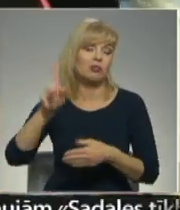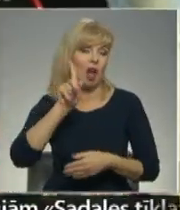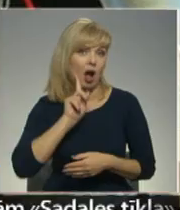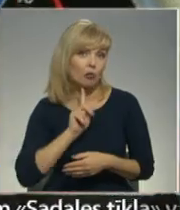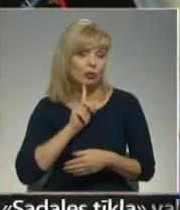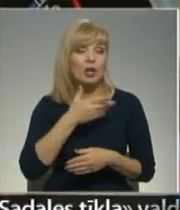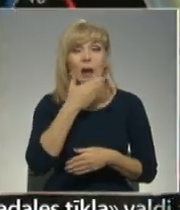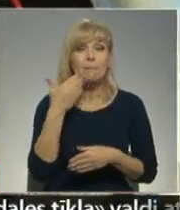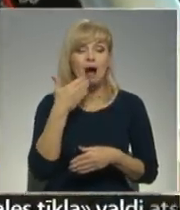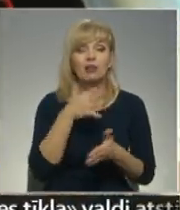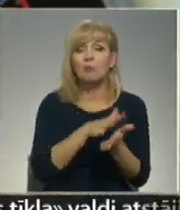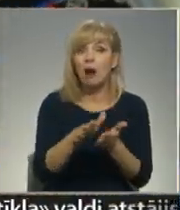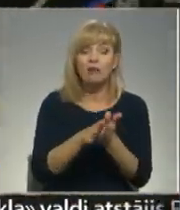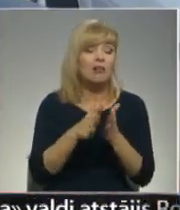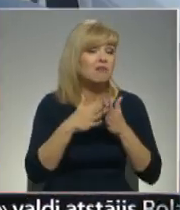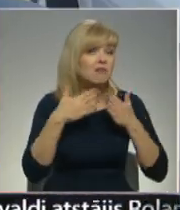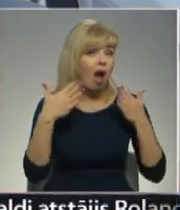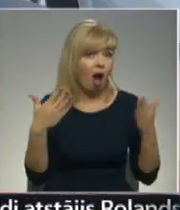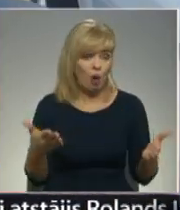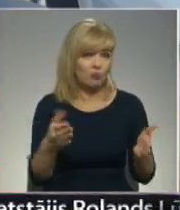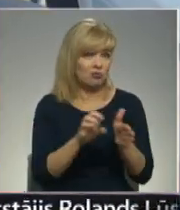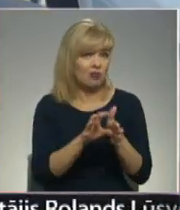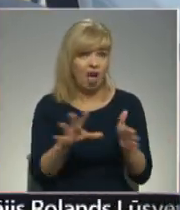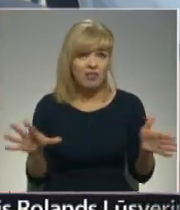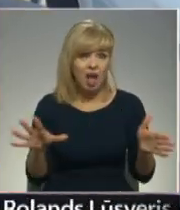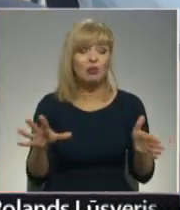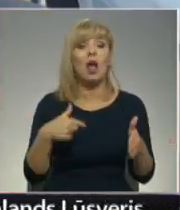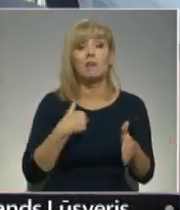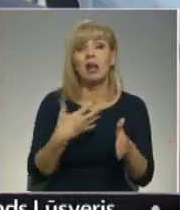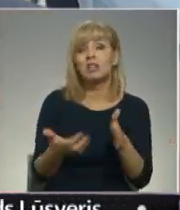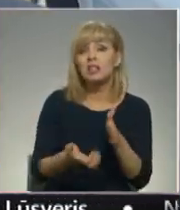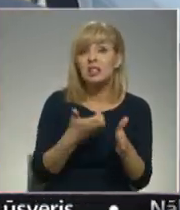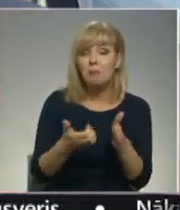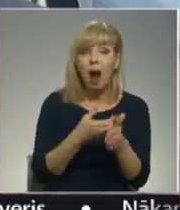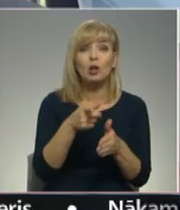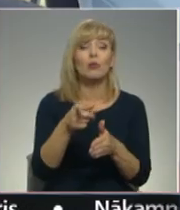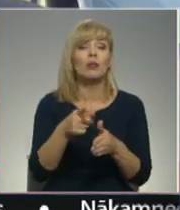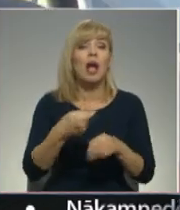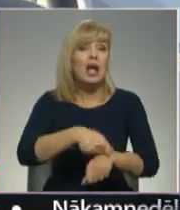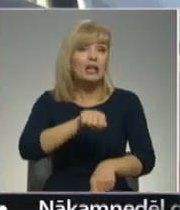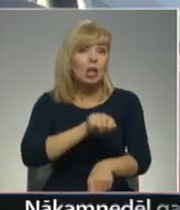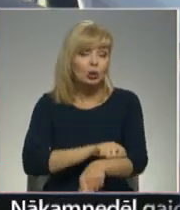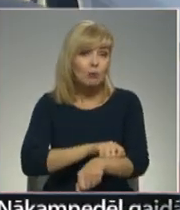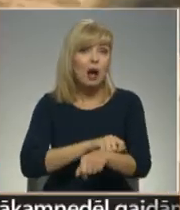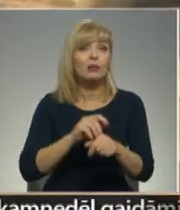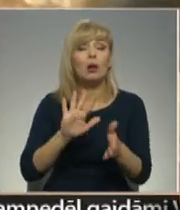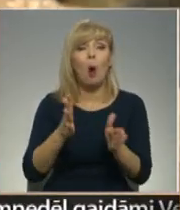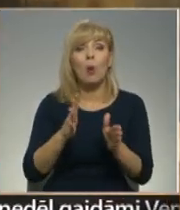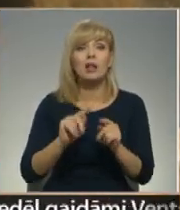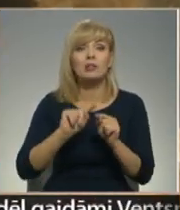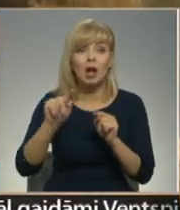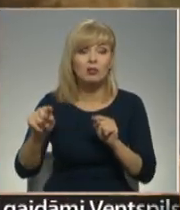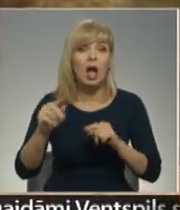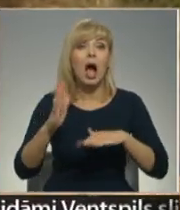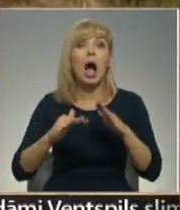jo apsilde patērē daudz enerģijas. Katrā ziņā mēs dodam izmantot visiem, lai tos kilometrus vismaz sasniegtu kaut kādus.